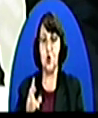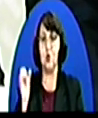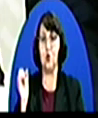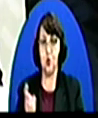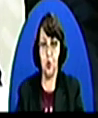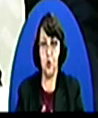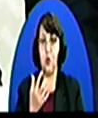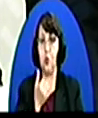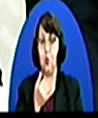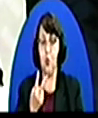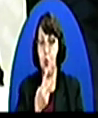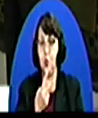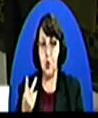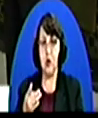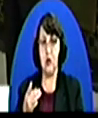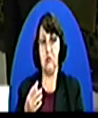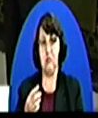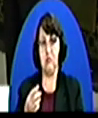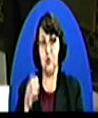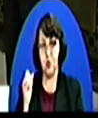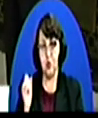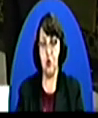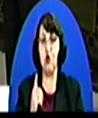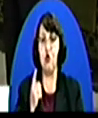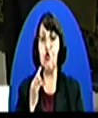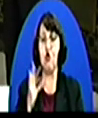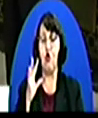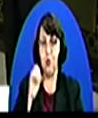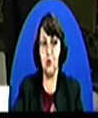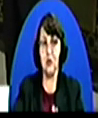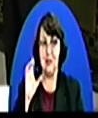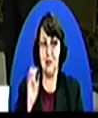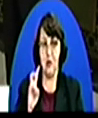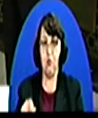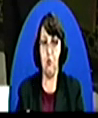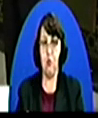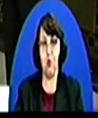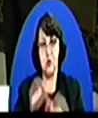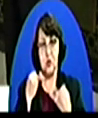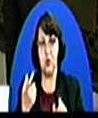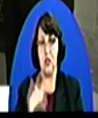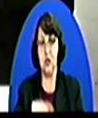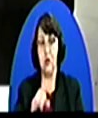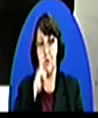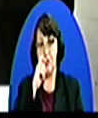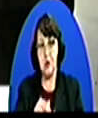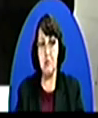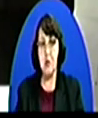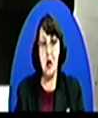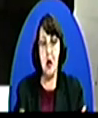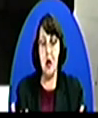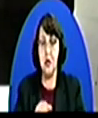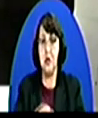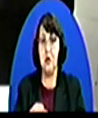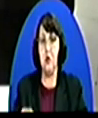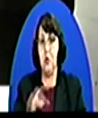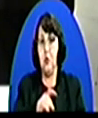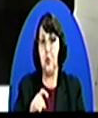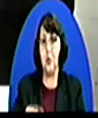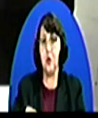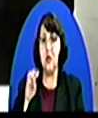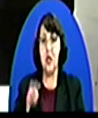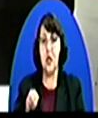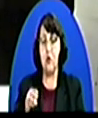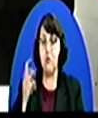үүрэгтэй хөрөнгө оруулалтын сан байдаг. За улсын хурлын гишүүдийн тайлбараас үзвэл иргэн хувийн тэтгэврийн хуримтлалаасаа нэг